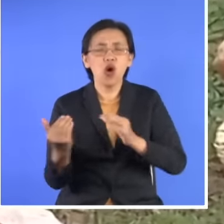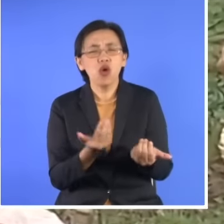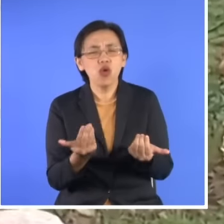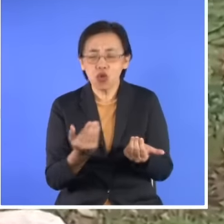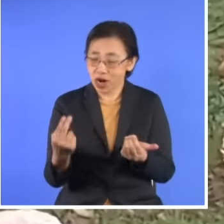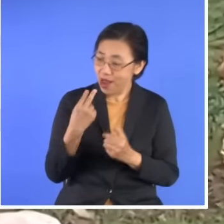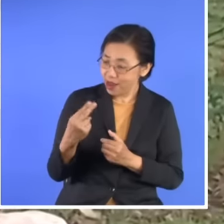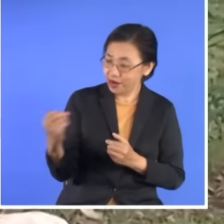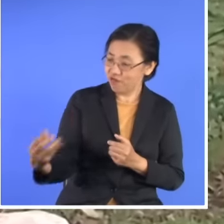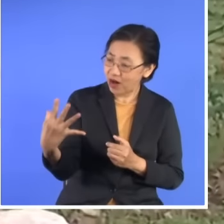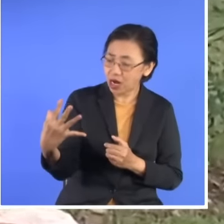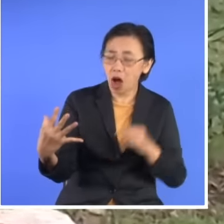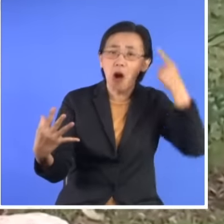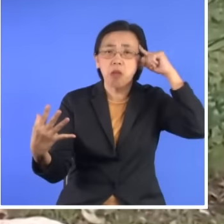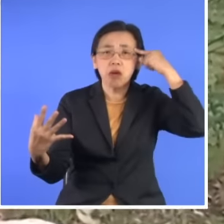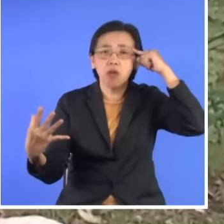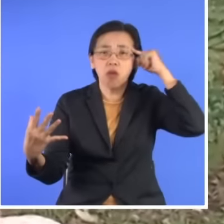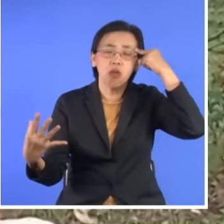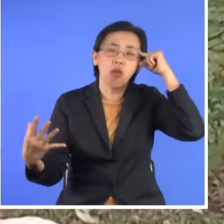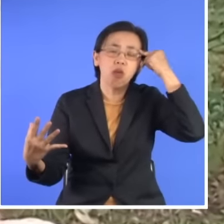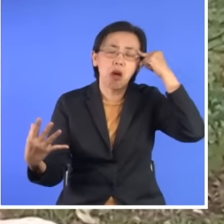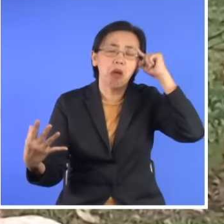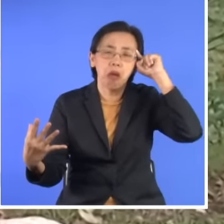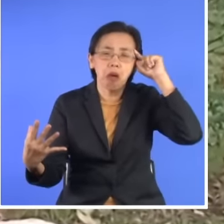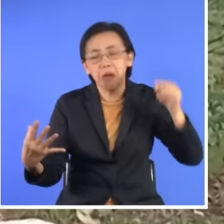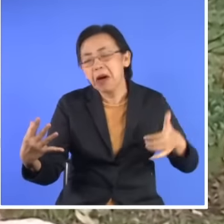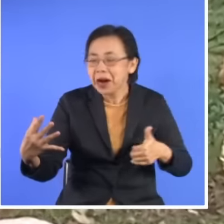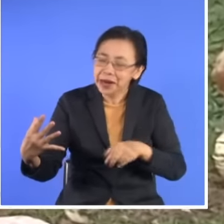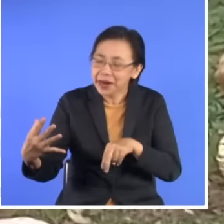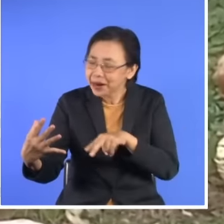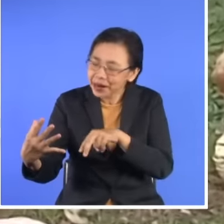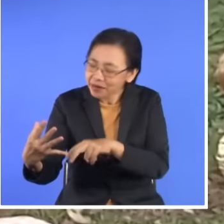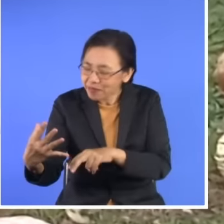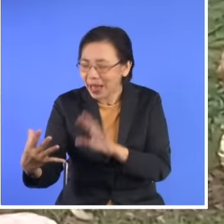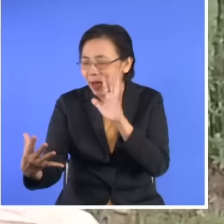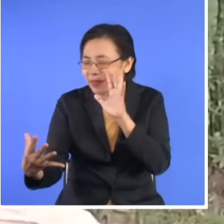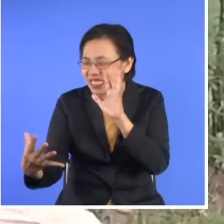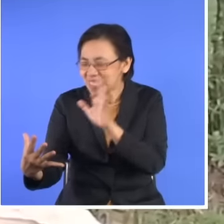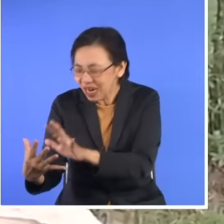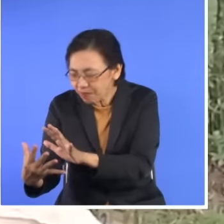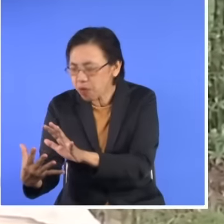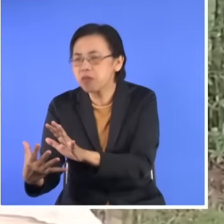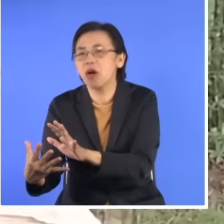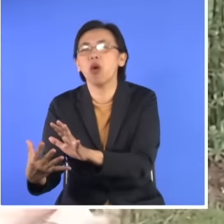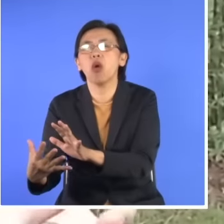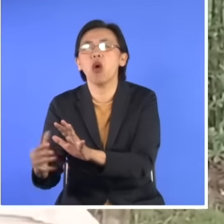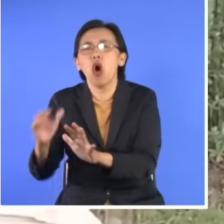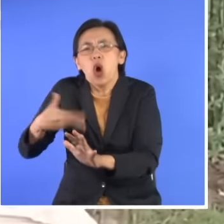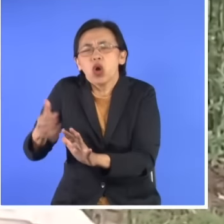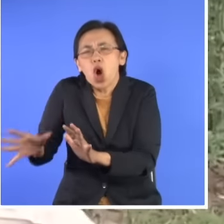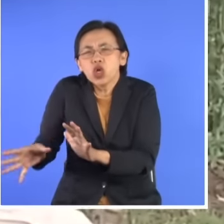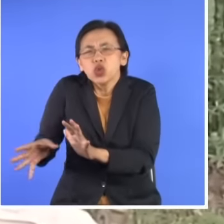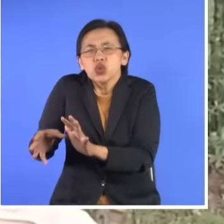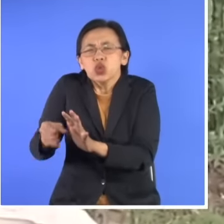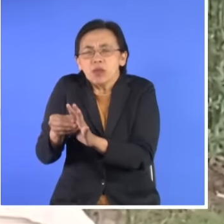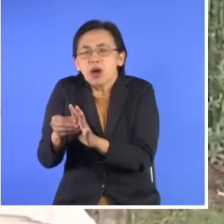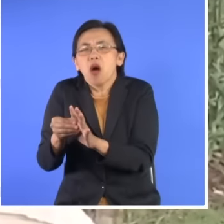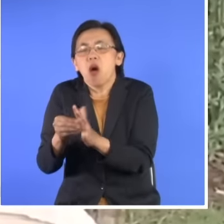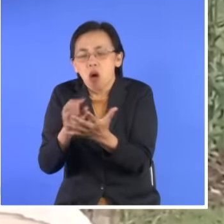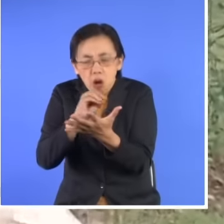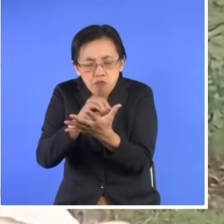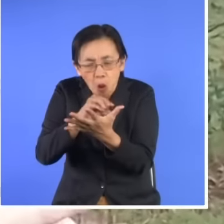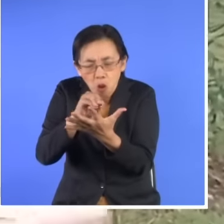น้องด้วยความไม่รู้ด้วยอะไรด้วยอ่ะครับก็เลยแบบว่าอ้าเกิดอุบัติเหตุตรงนี้พองเกือบทุกนิ้วเลยเหมือนกันครับแต่